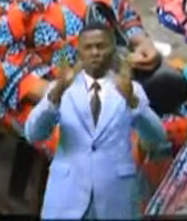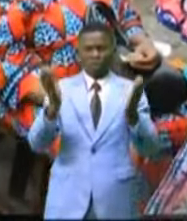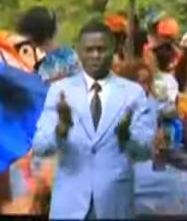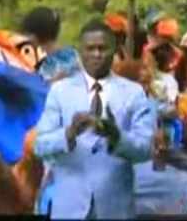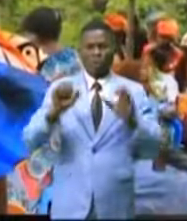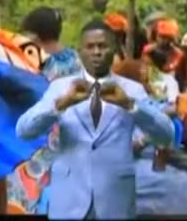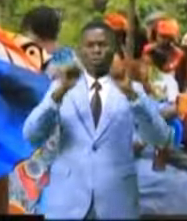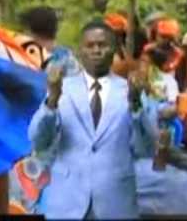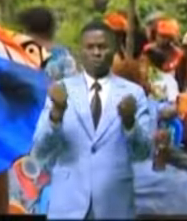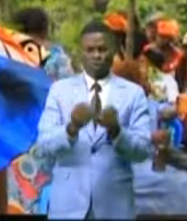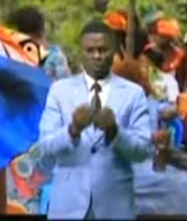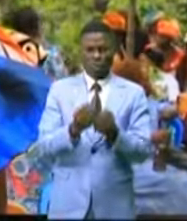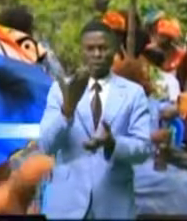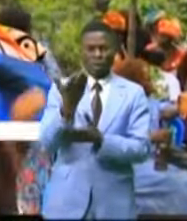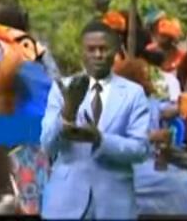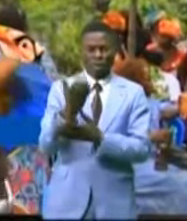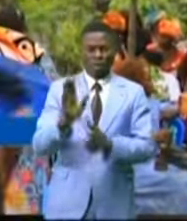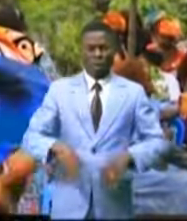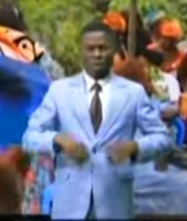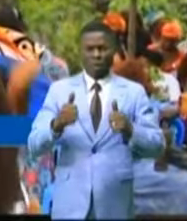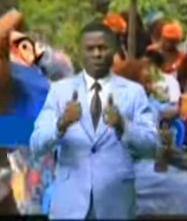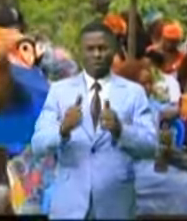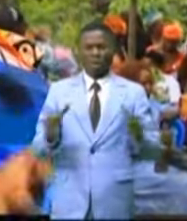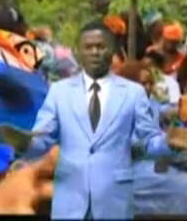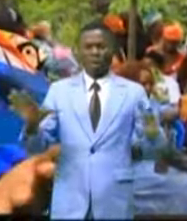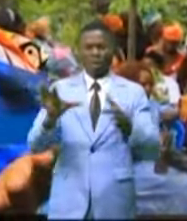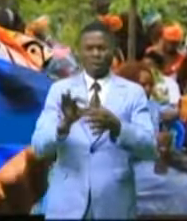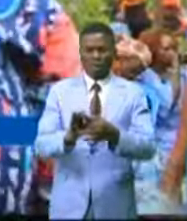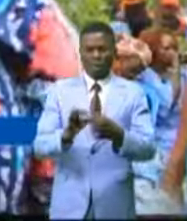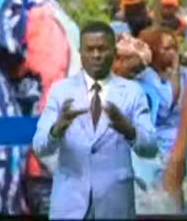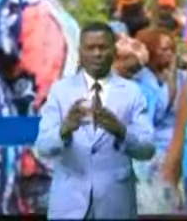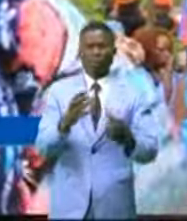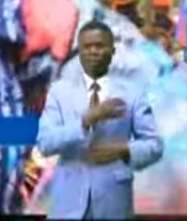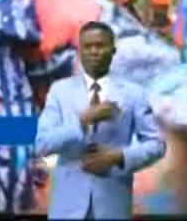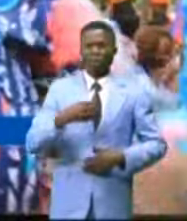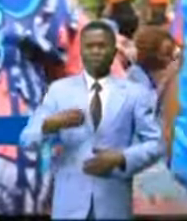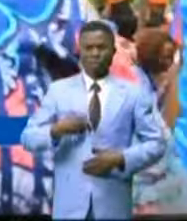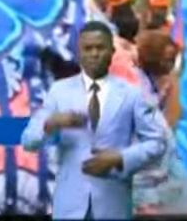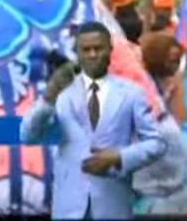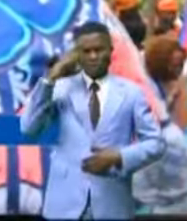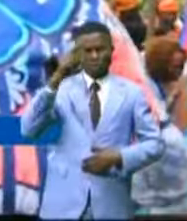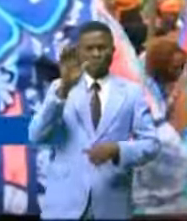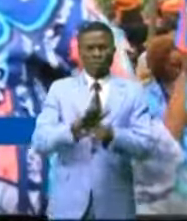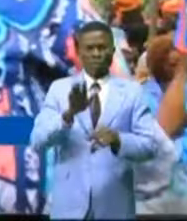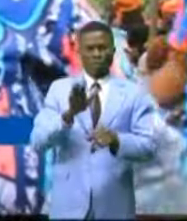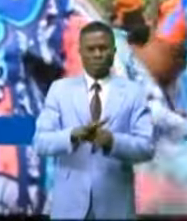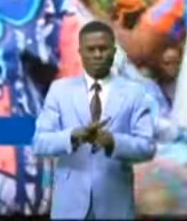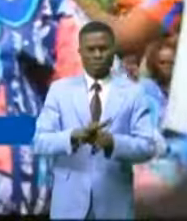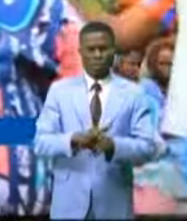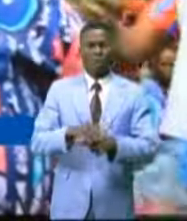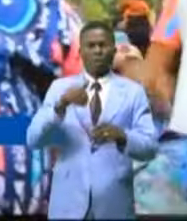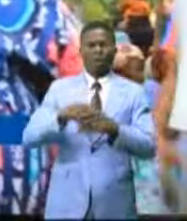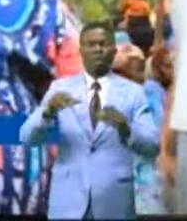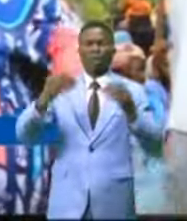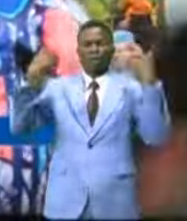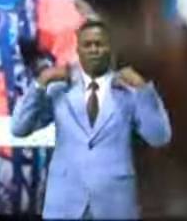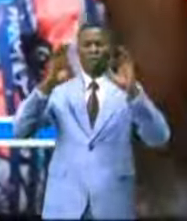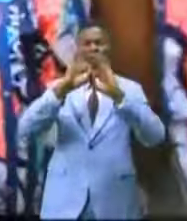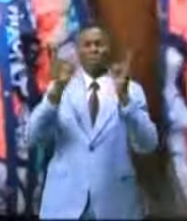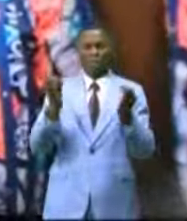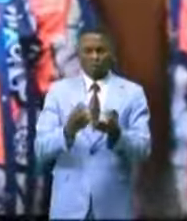société appelé à vivre en harmonie avec le femme pour la plupart à la tête de famille